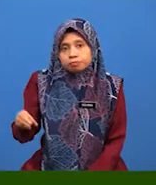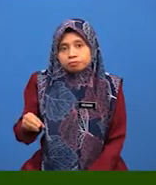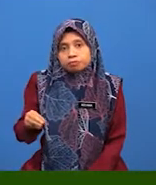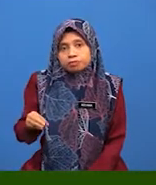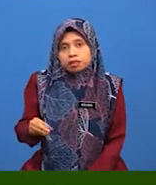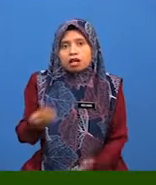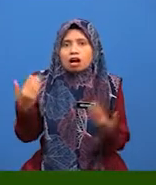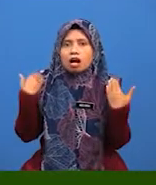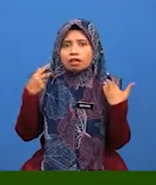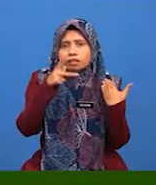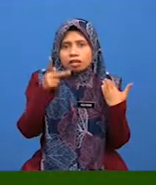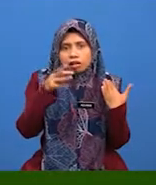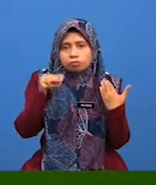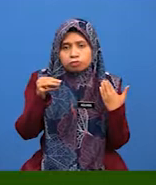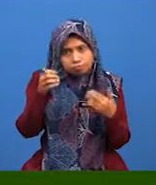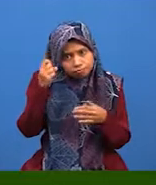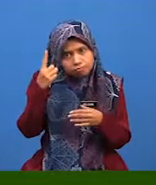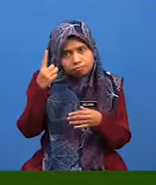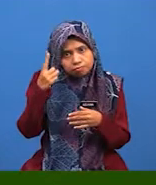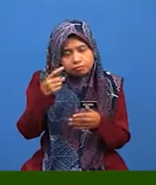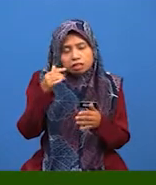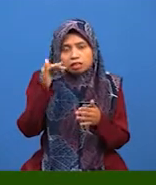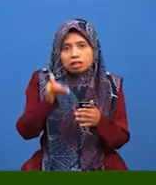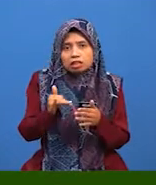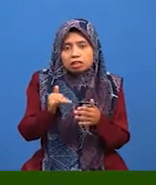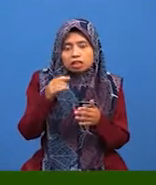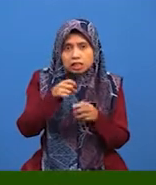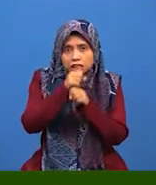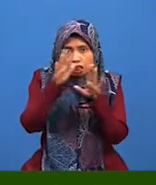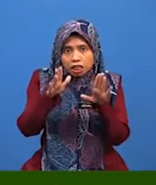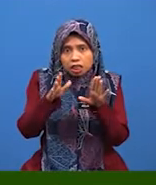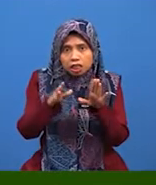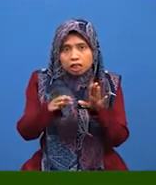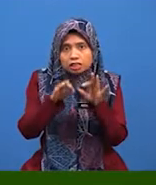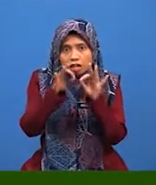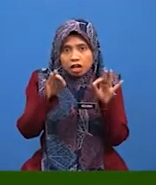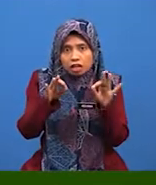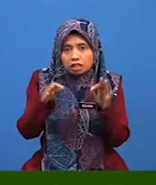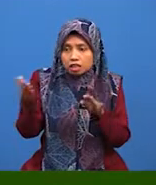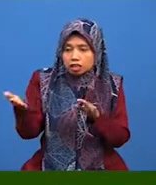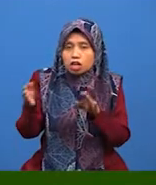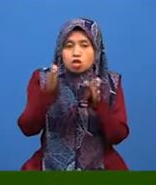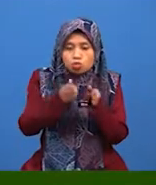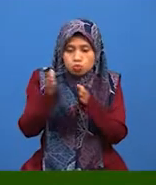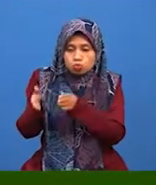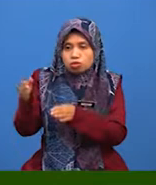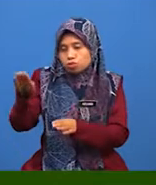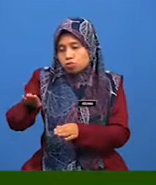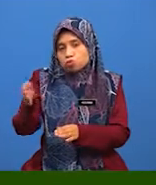Murid-murid, adakah murid-murid jelas dengan penerangan tentang ayat susunan songsang itu